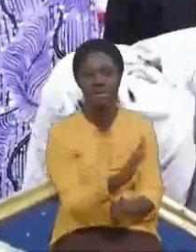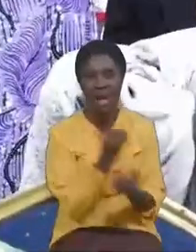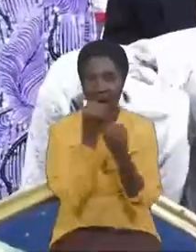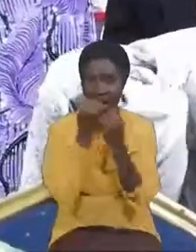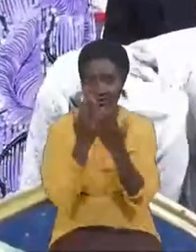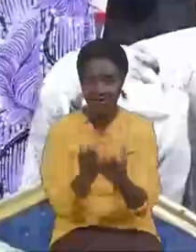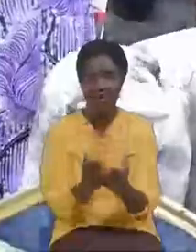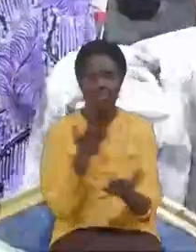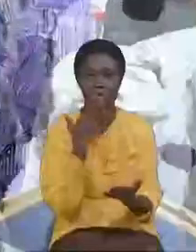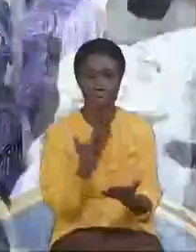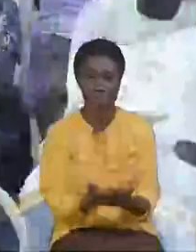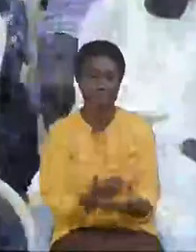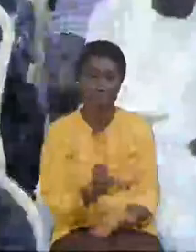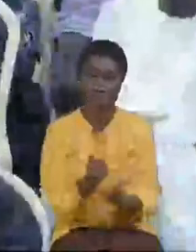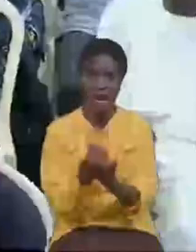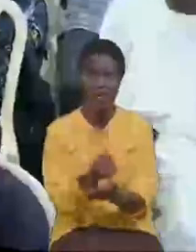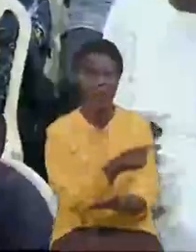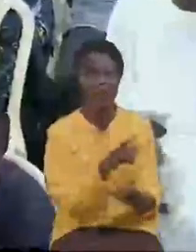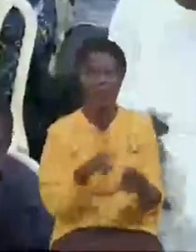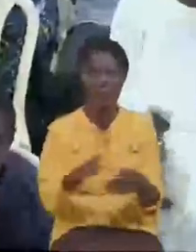de donner leur vie au Seigneur.